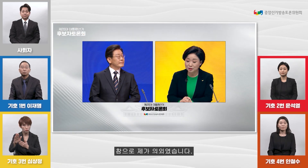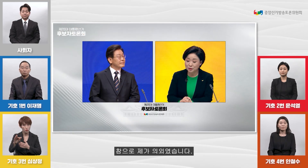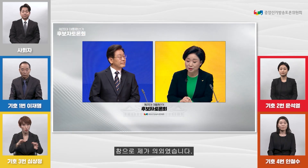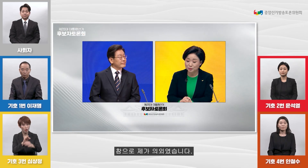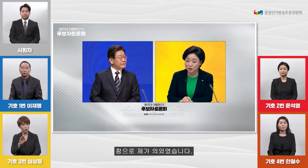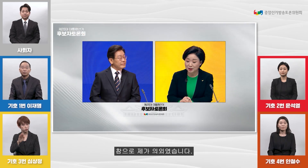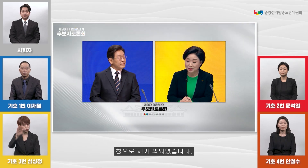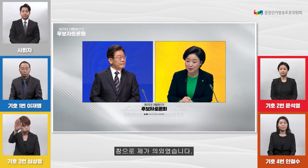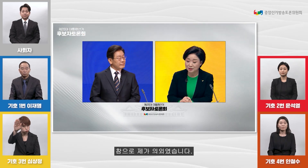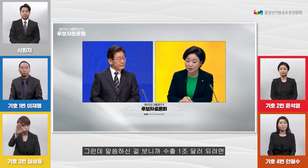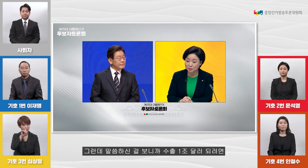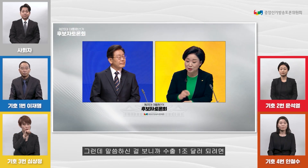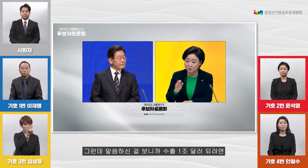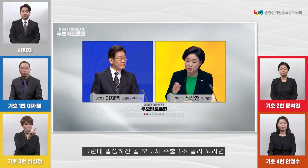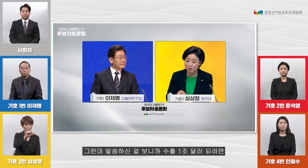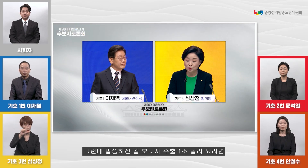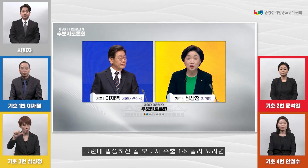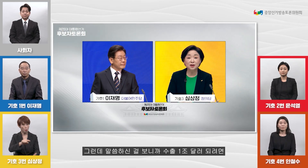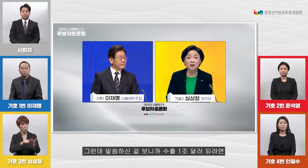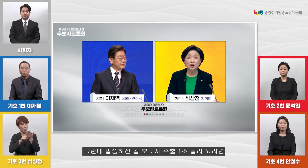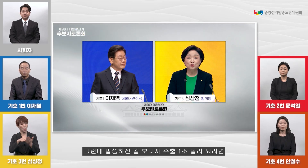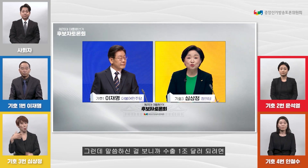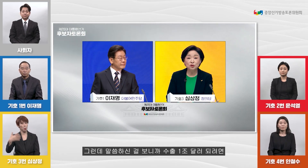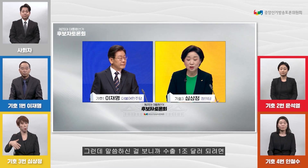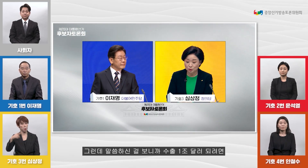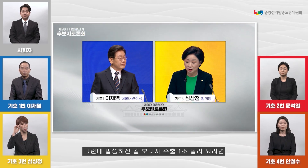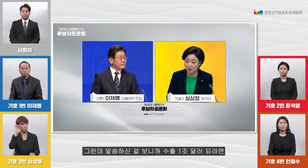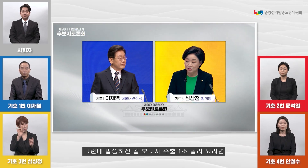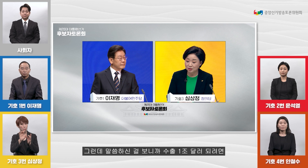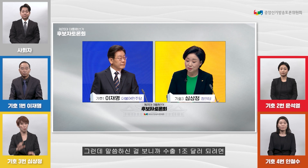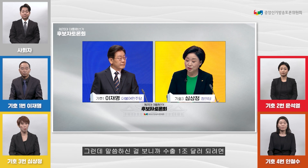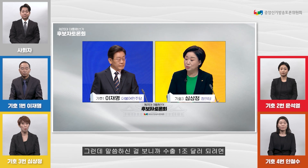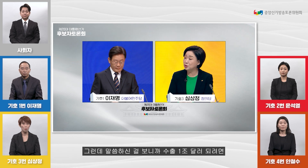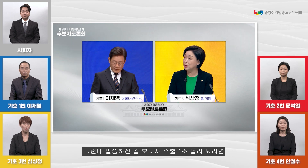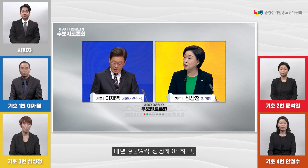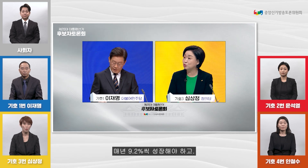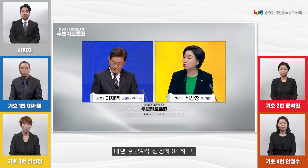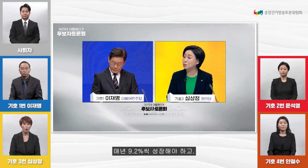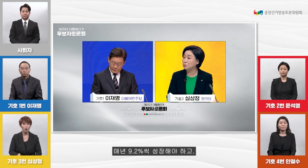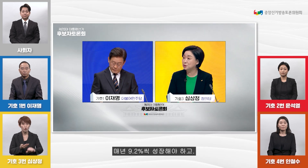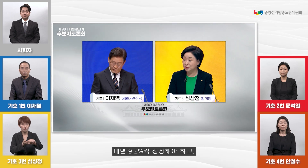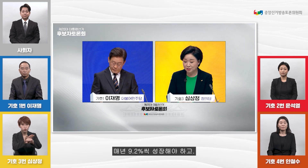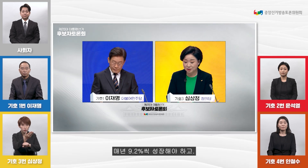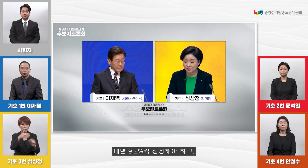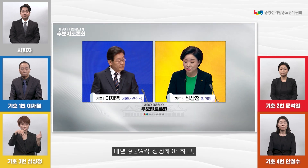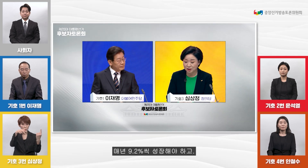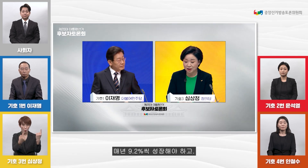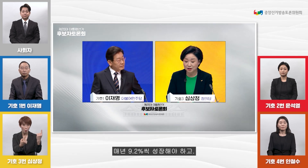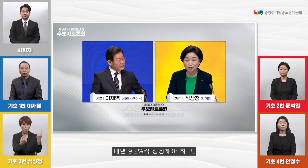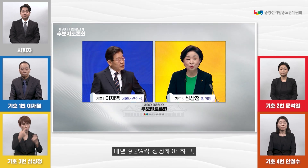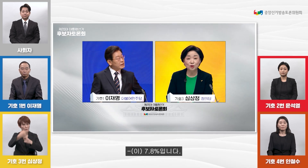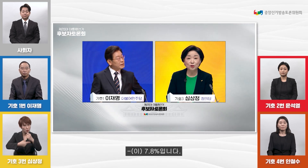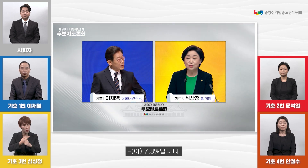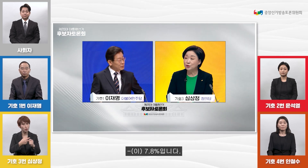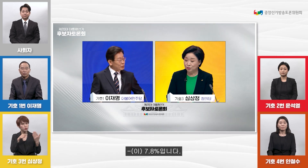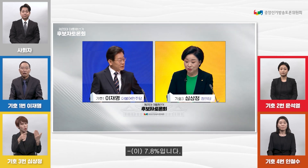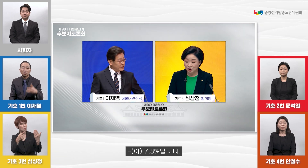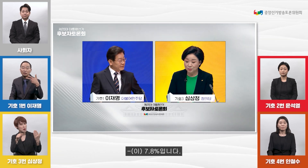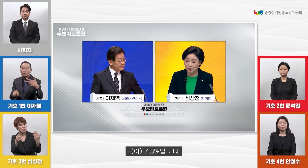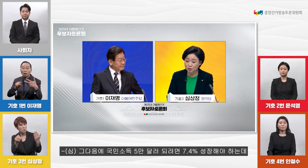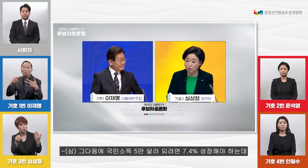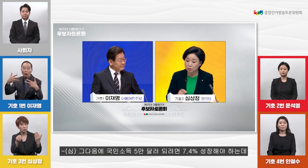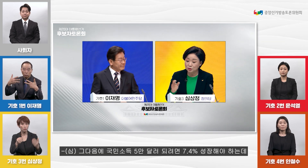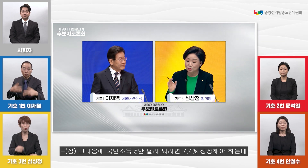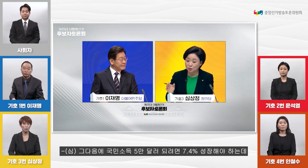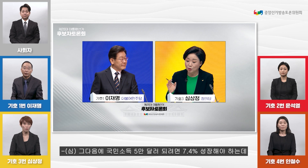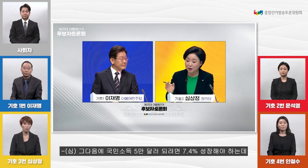제가 의외였습니다. 근데 말씀하신 걸 보니까 수출 1조 달러 되려면 매년 9.2%씩 성장해야 되고 7.8%입니다.